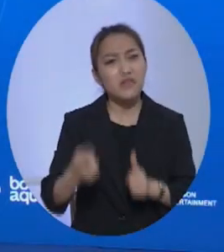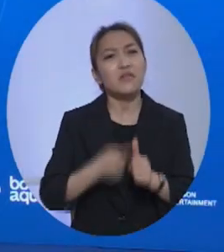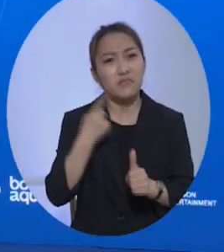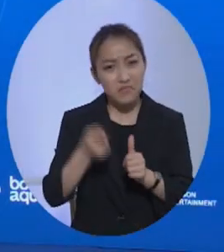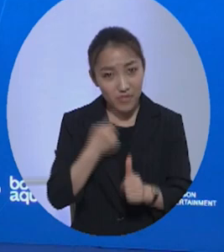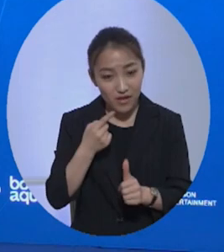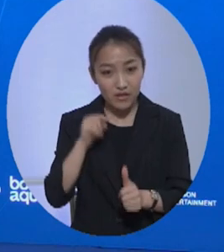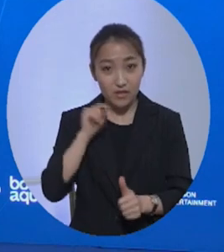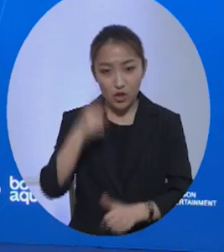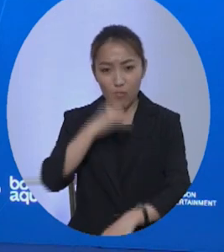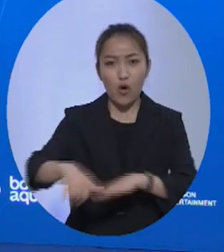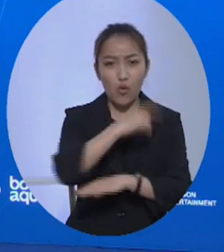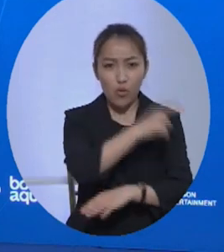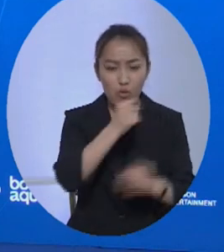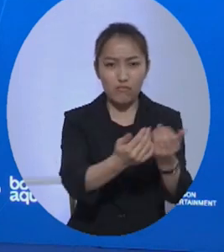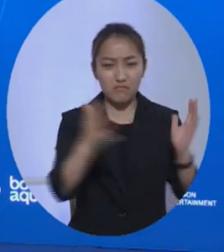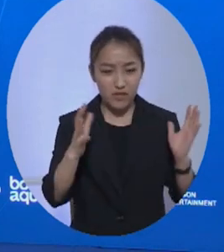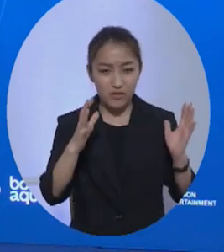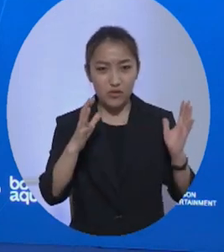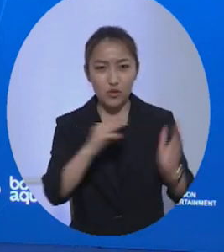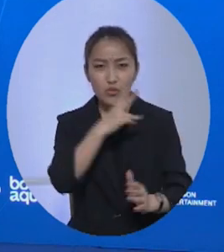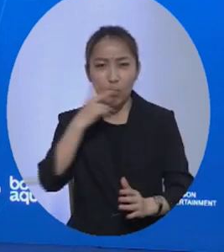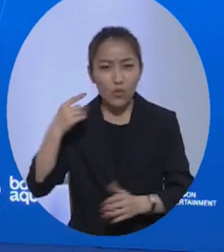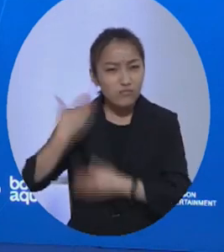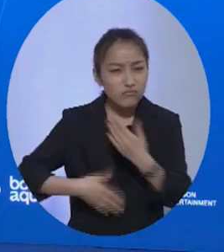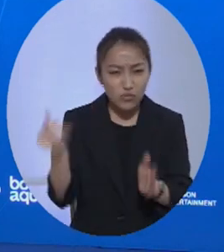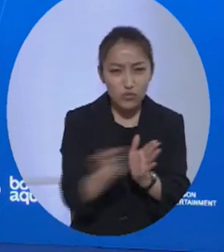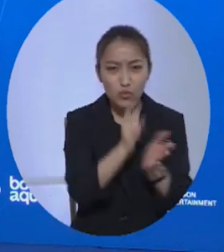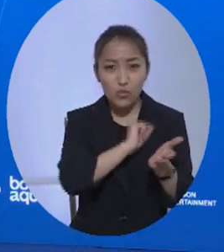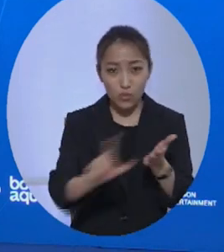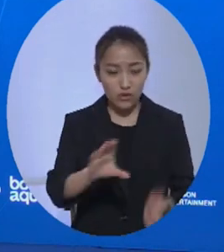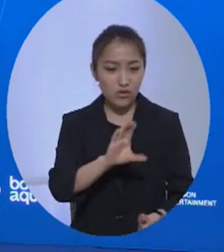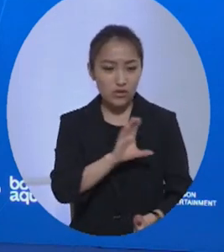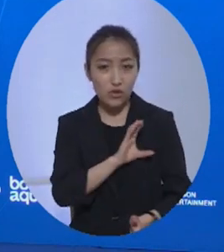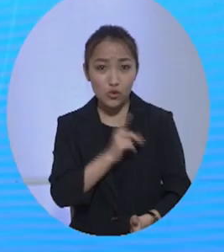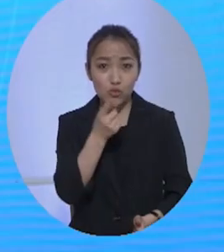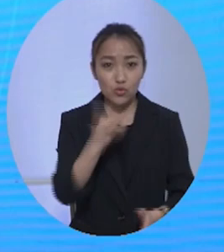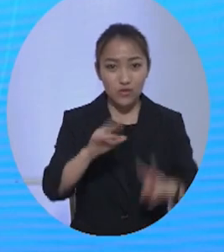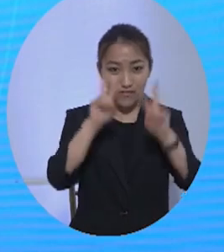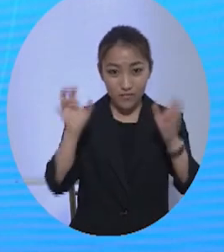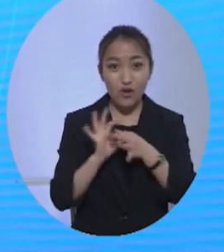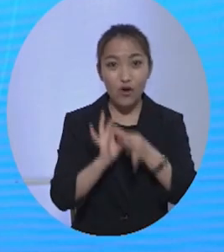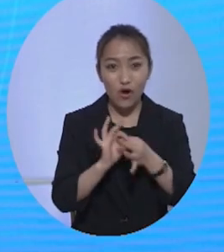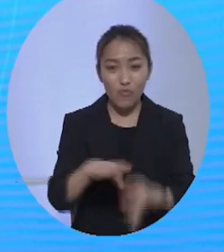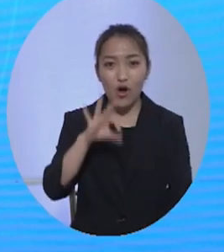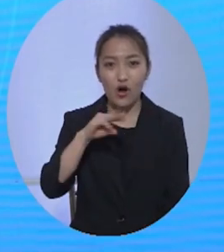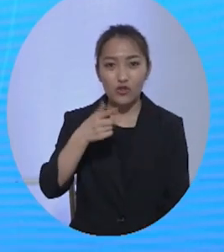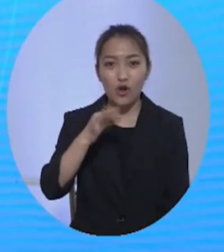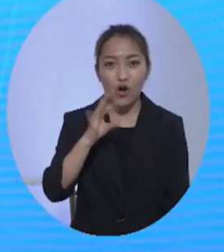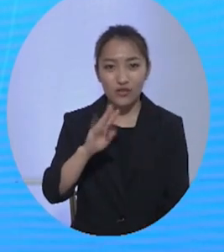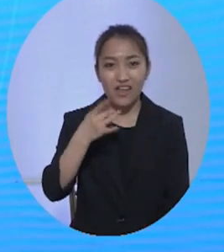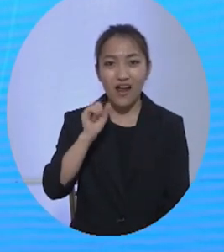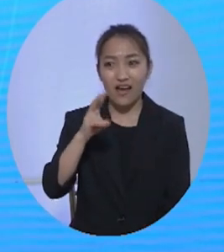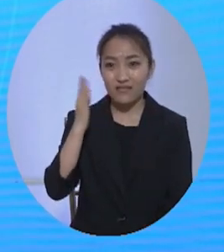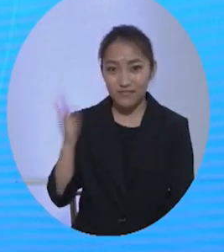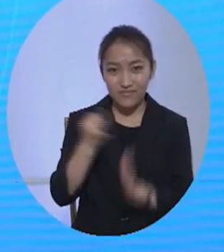Монголчуудын түүхэн үнэт зүйл ба сэтгэл зүй гэсэн сэдвээр Монголын их сургуулийн зөвлөх профессор Отгон Жаргал тавхны өмнө илтгэлээ хүргэхэд бэлэн